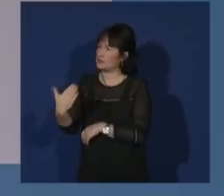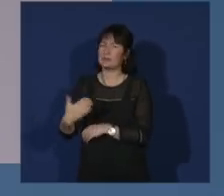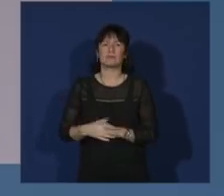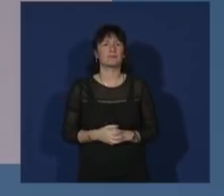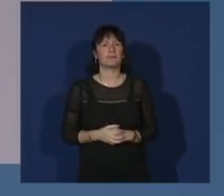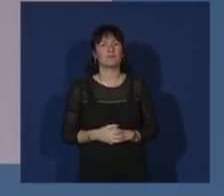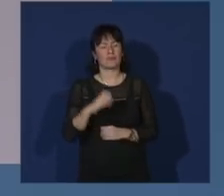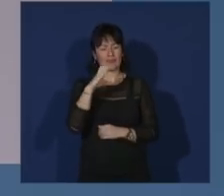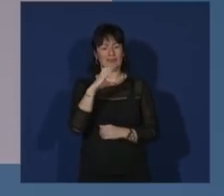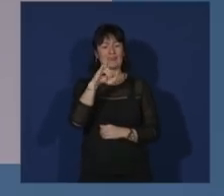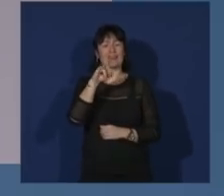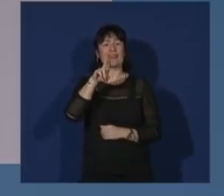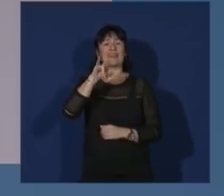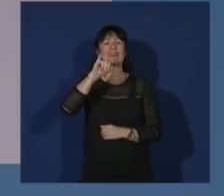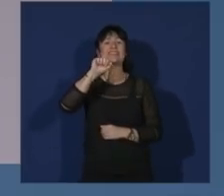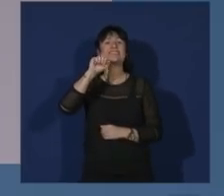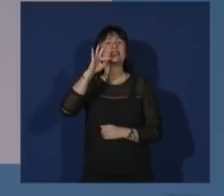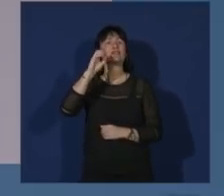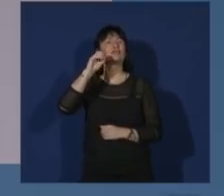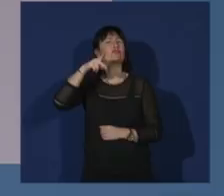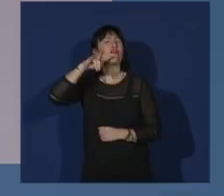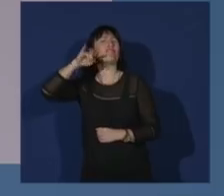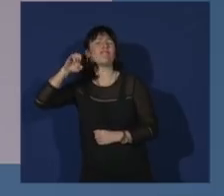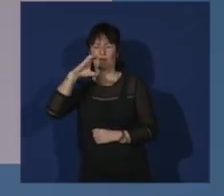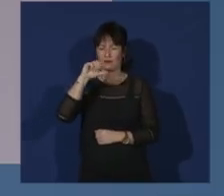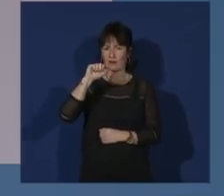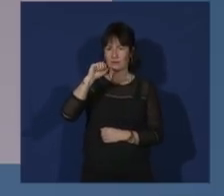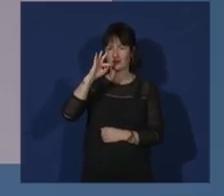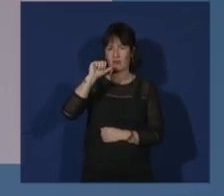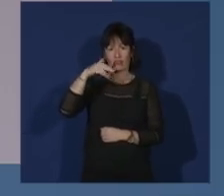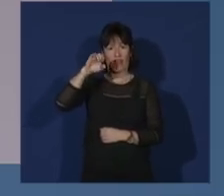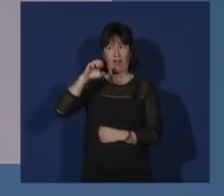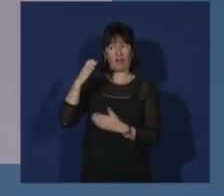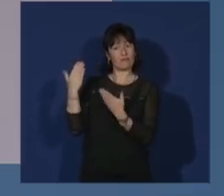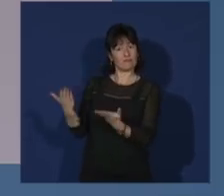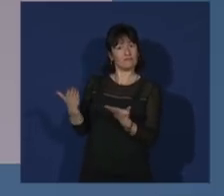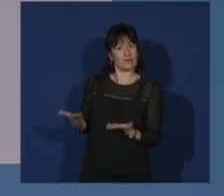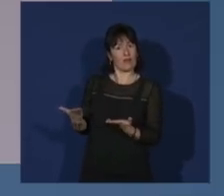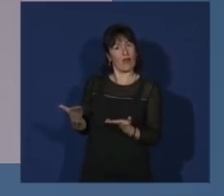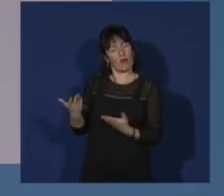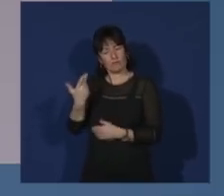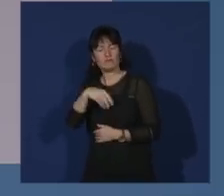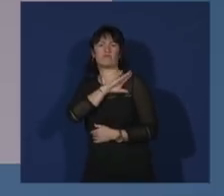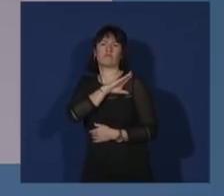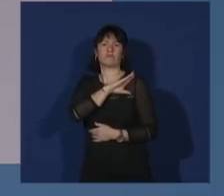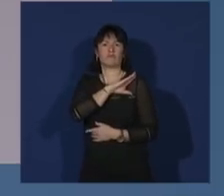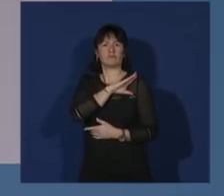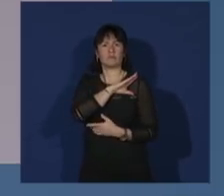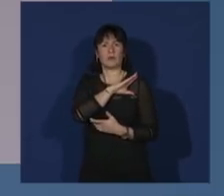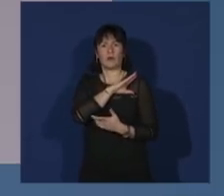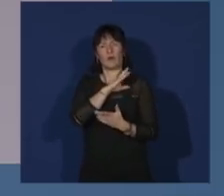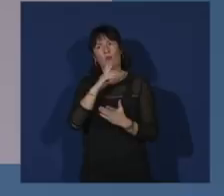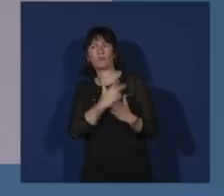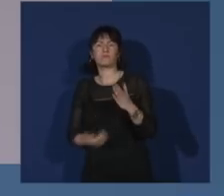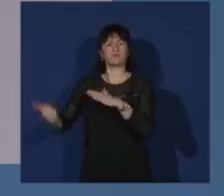À Christophe Castaner, qui aujourd'hui assume des responsabilités éminentes,